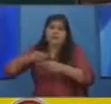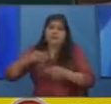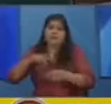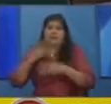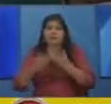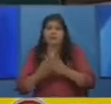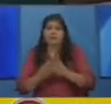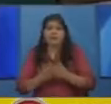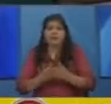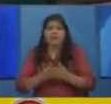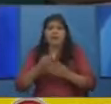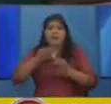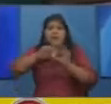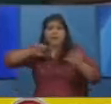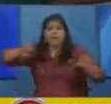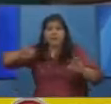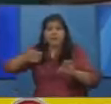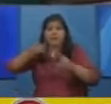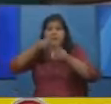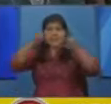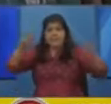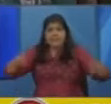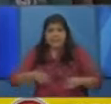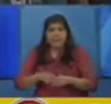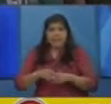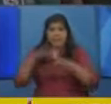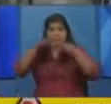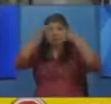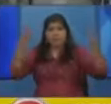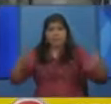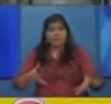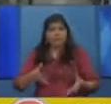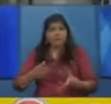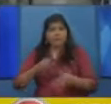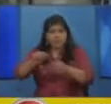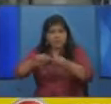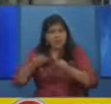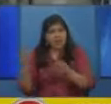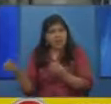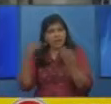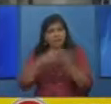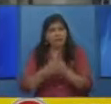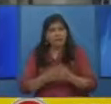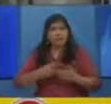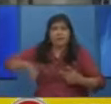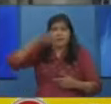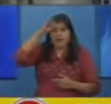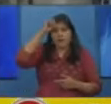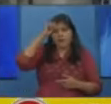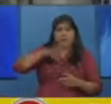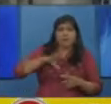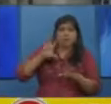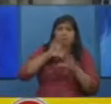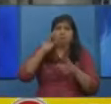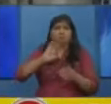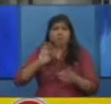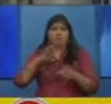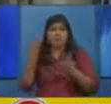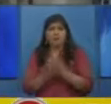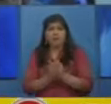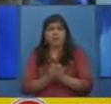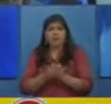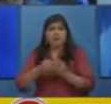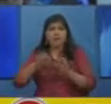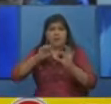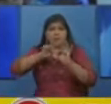उन्होंने पेंसिल स्लेट मैन्युफैक्चरिंग मशीनरी ले ली और उसके बाद उन्होंने देश की बड़ी बड़ी कंपनियों को पेंसिल